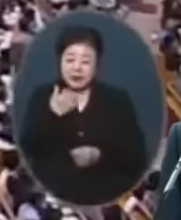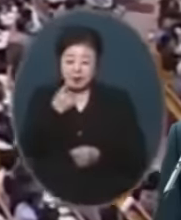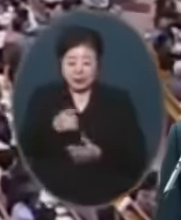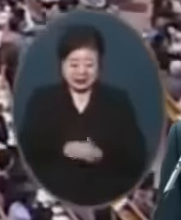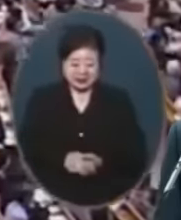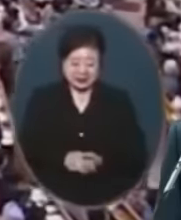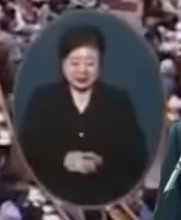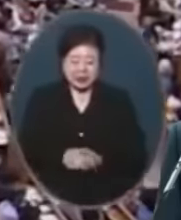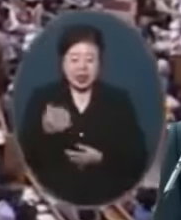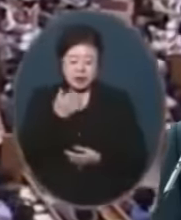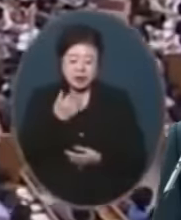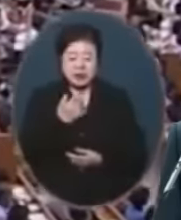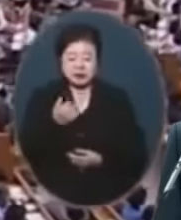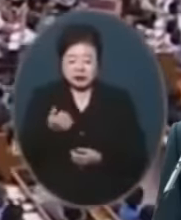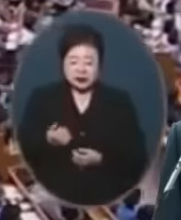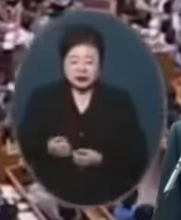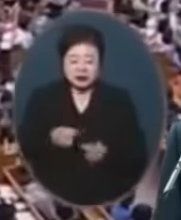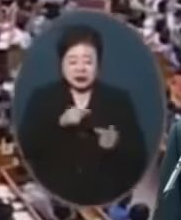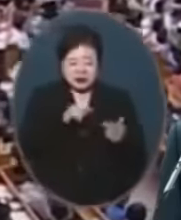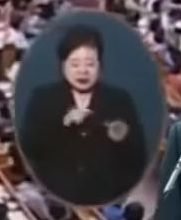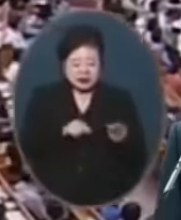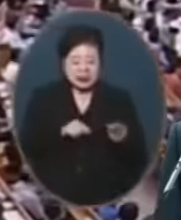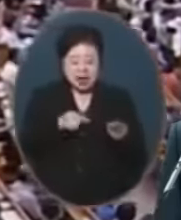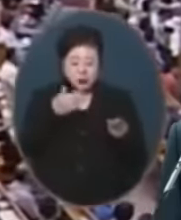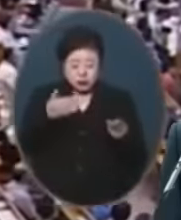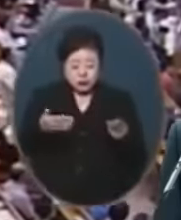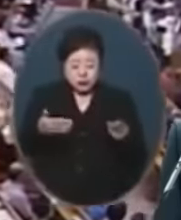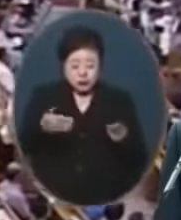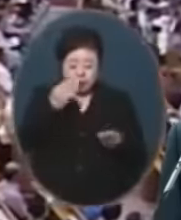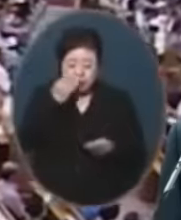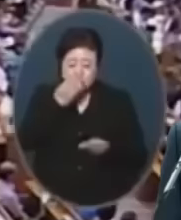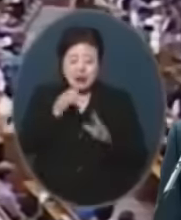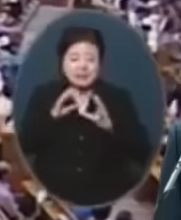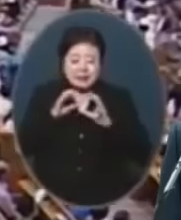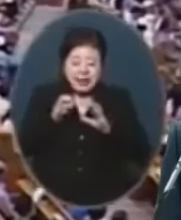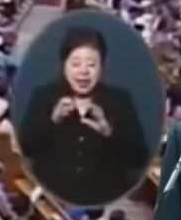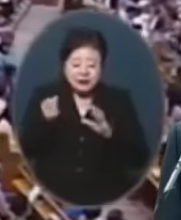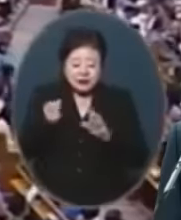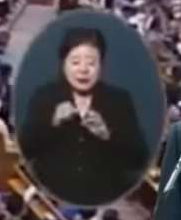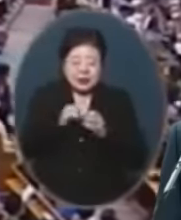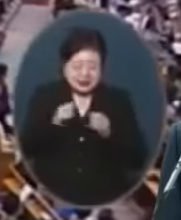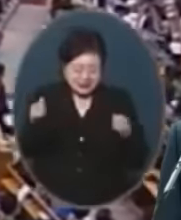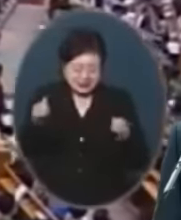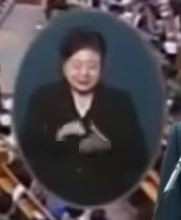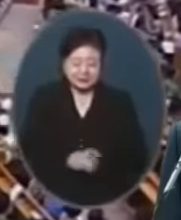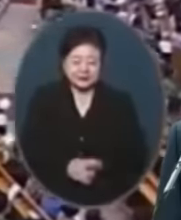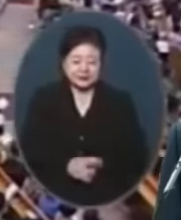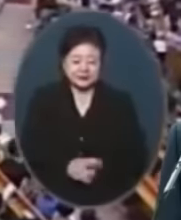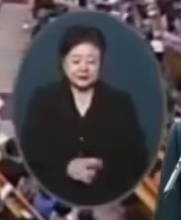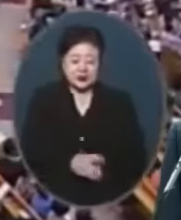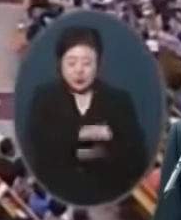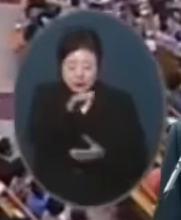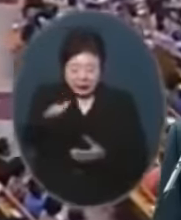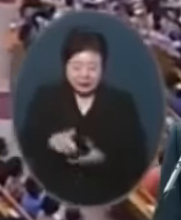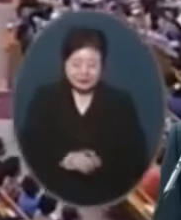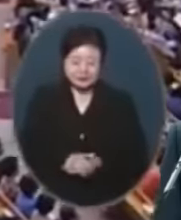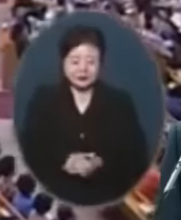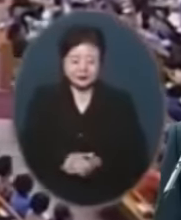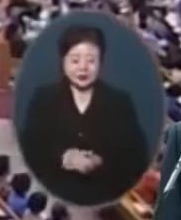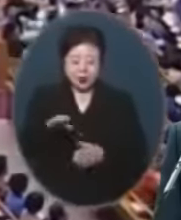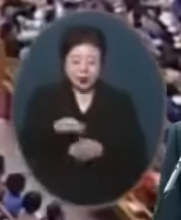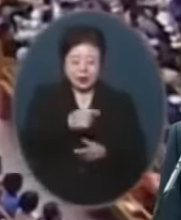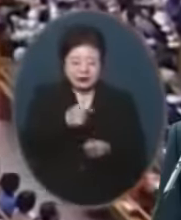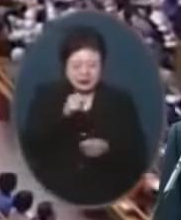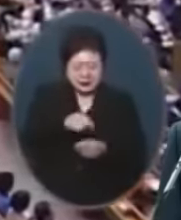말했습니다. 베드로 전서 2장 9절에 거룩한 나라여 그 소유된 백성이라고 말했는데 우리가 다